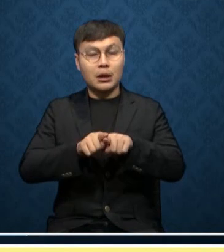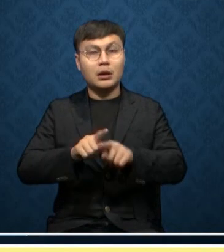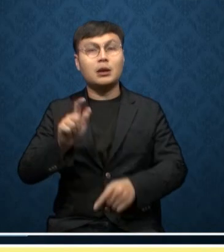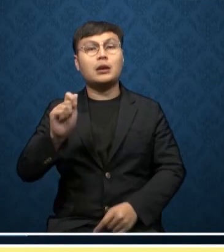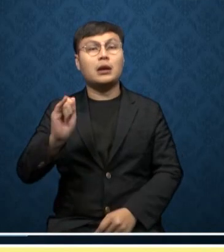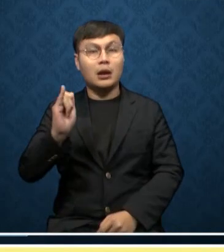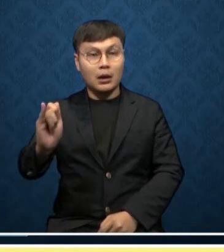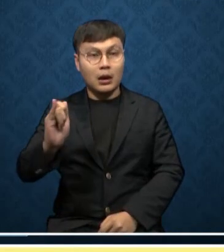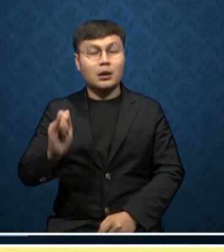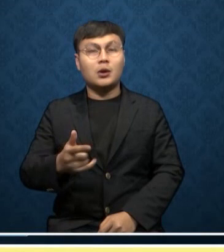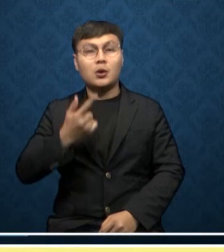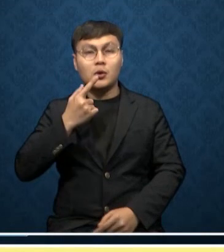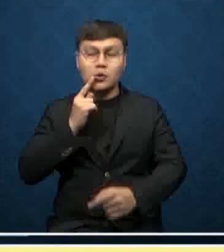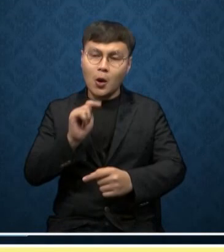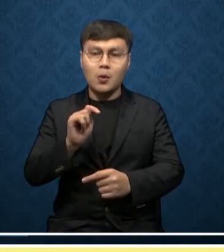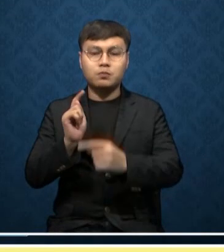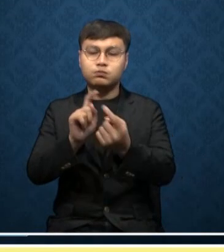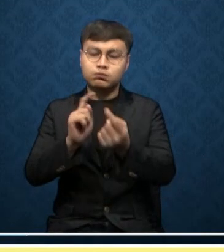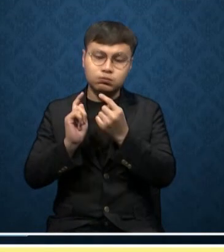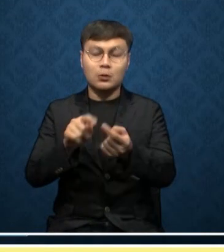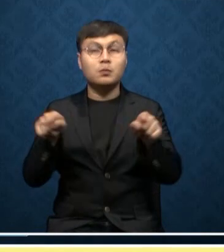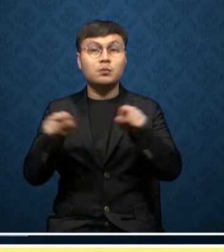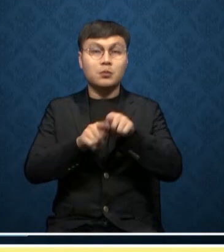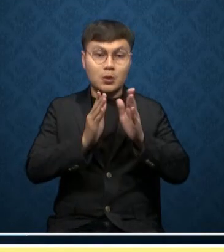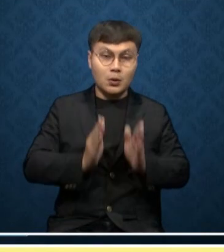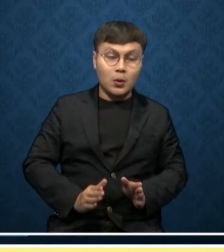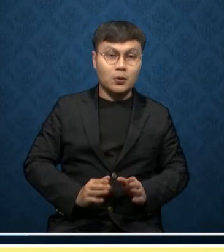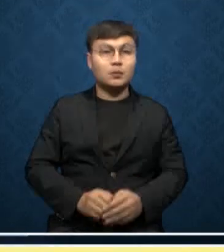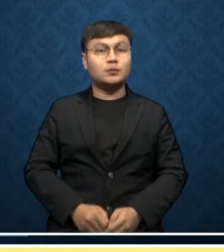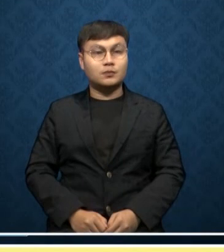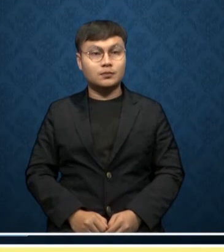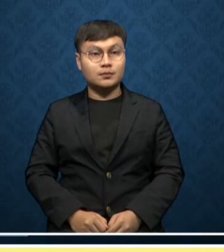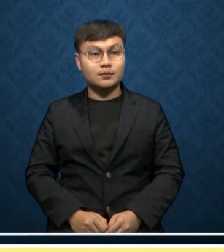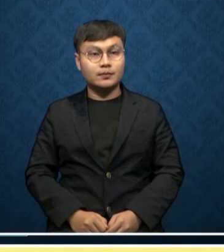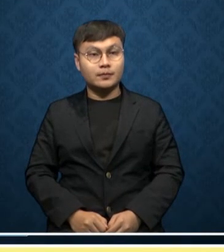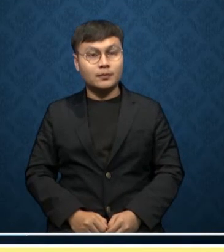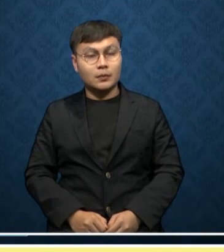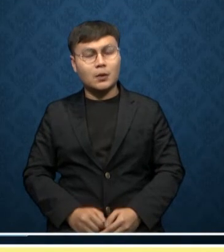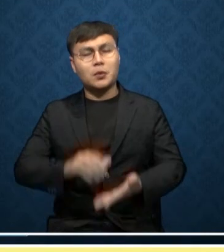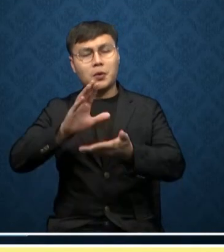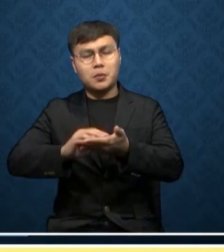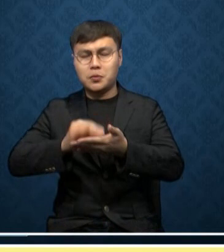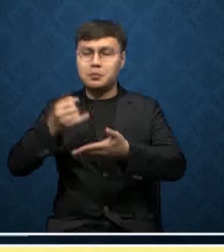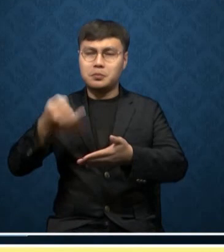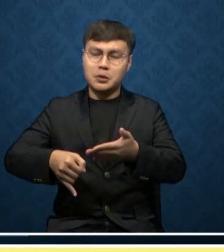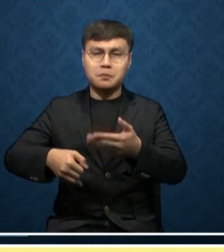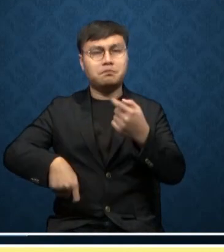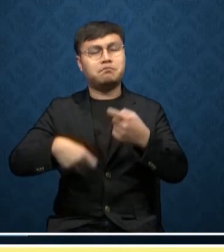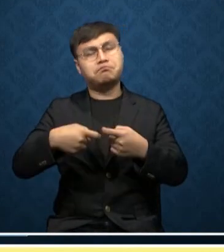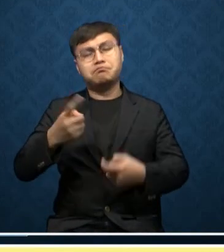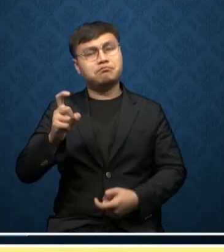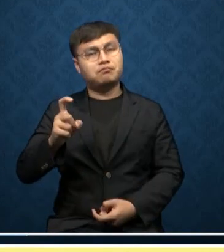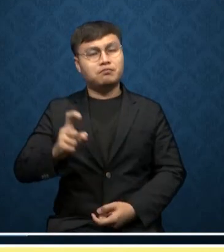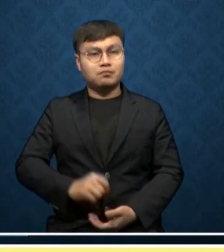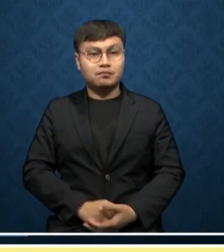ครับตอบคำถามได้เหมือนคนทำได้แต่ว่าอนอร์ข้อมูลไม่เข้าข้อมูลผิดก็ทำไม่ได้เพราะ